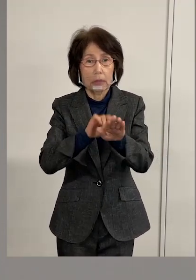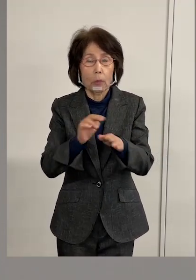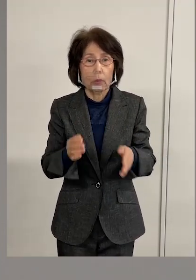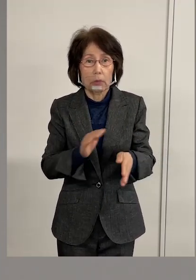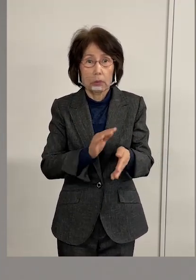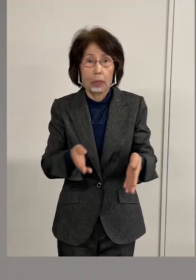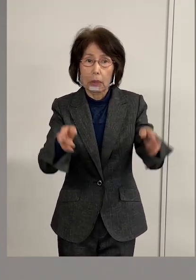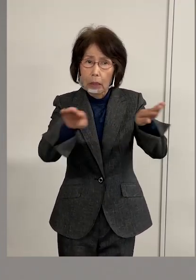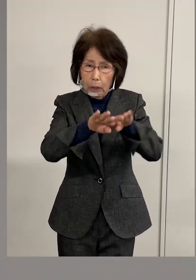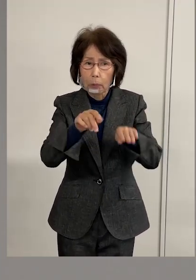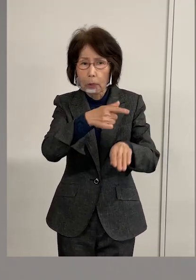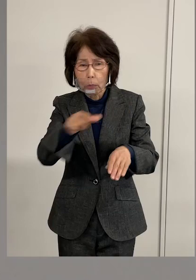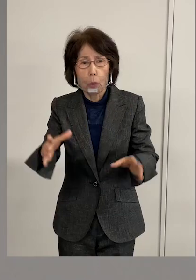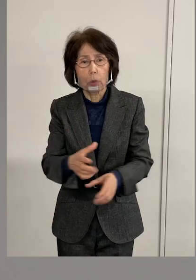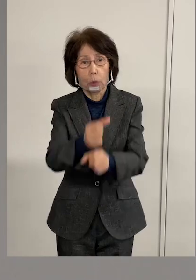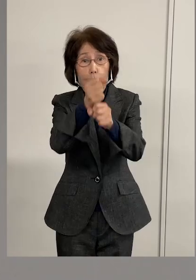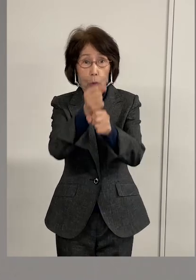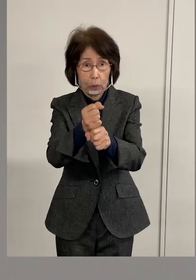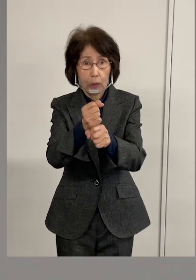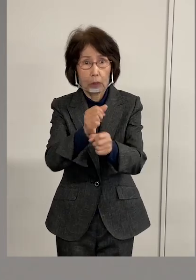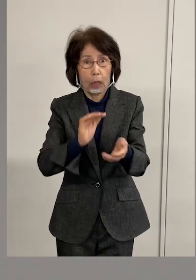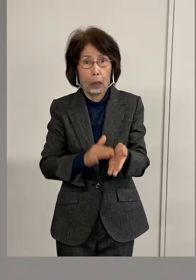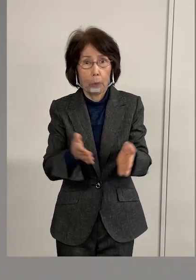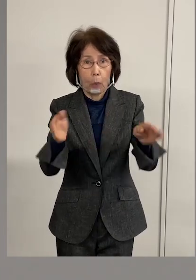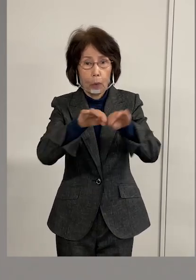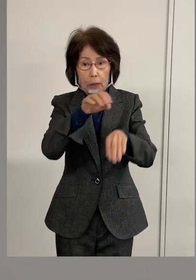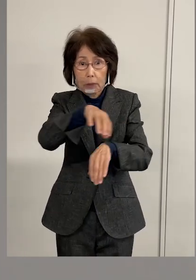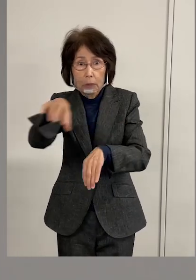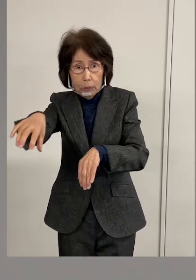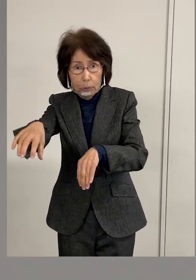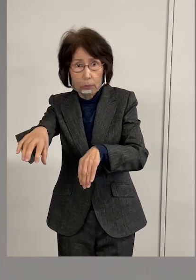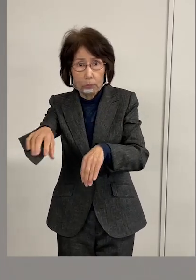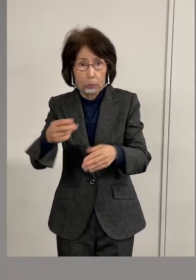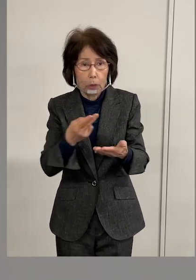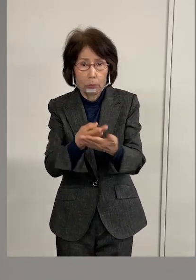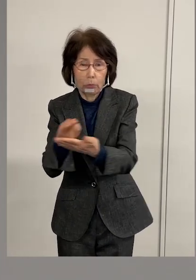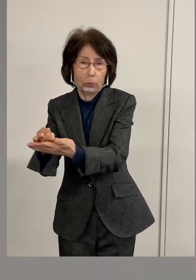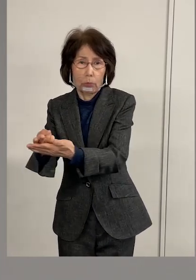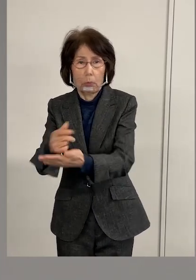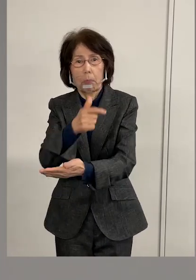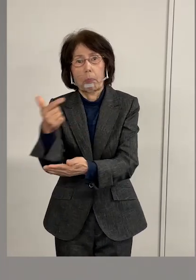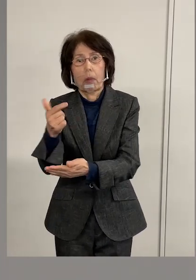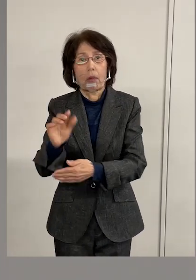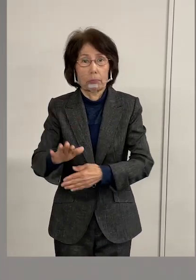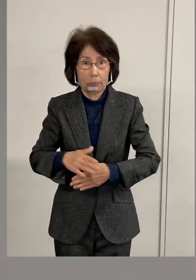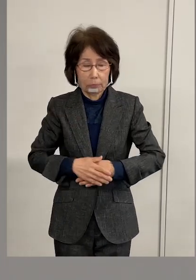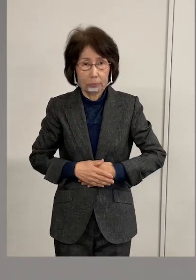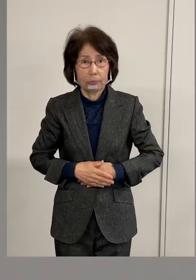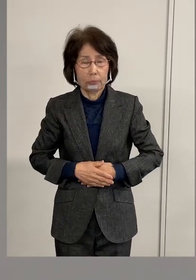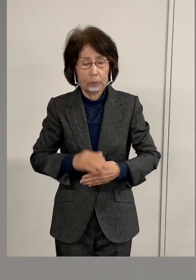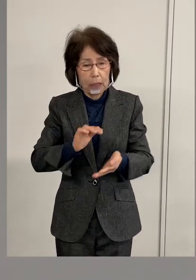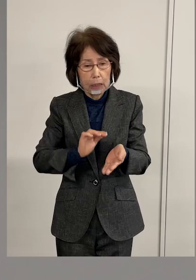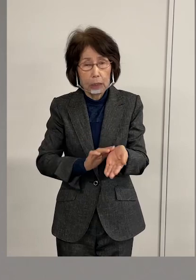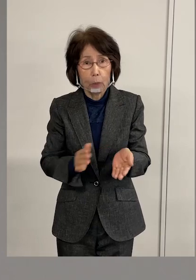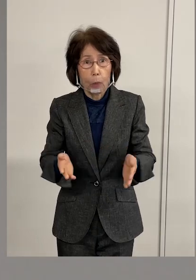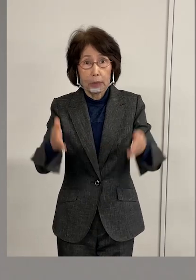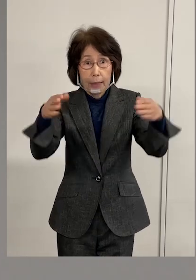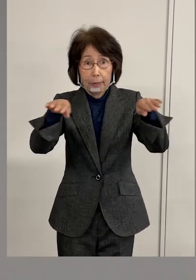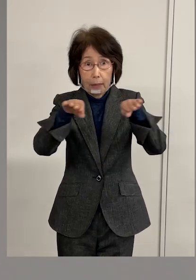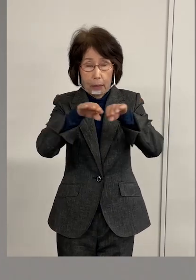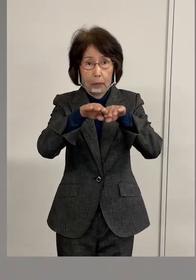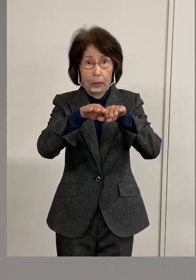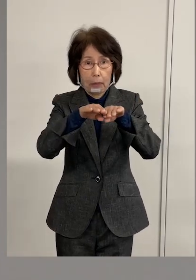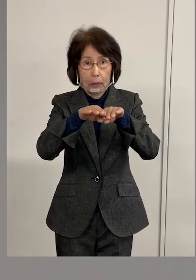的な病院を中心に入院を受け入れていただいておりますが、まあ、医療センターも相当